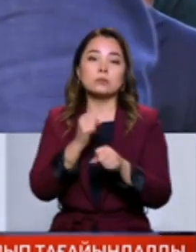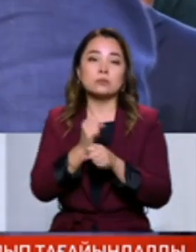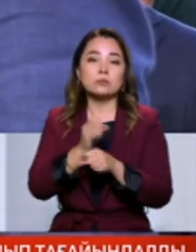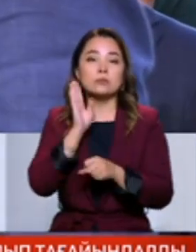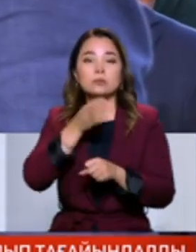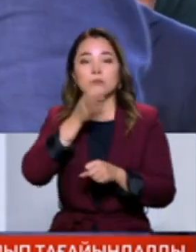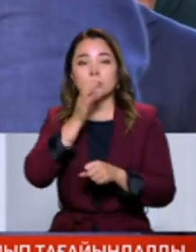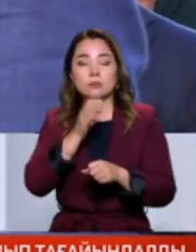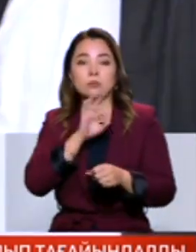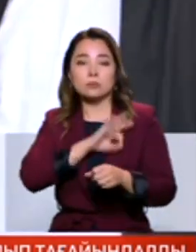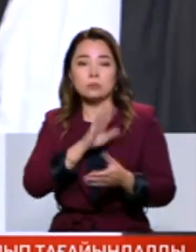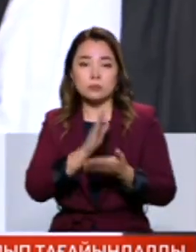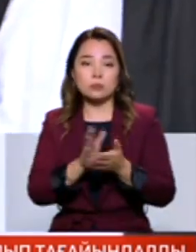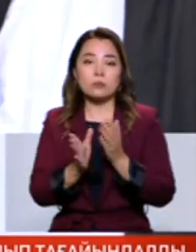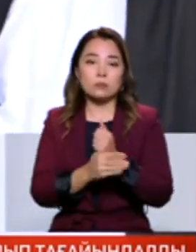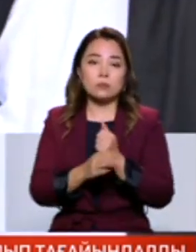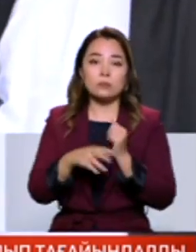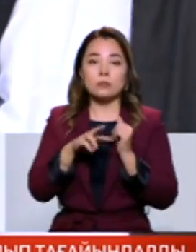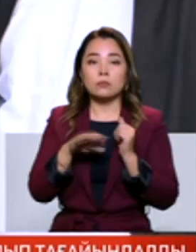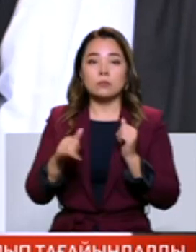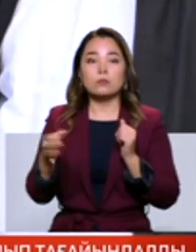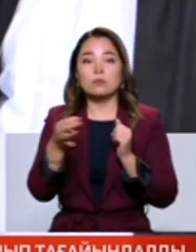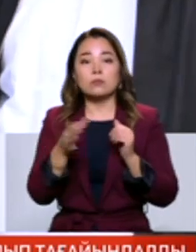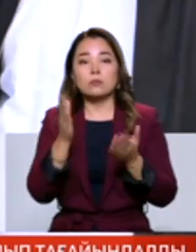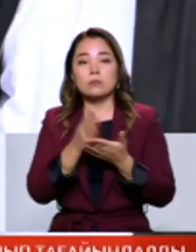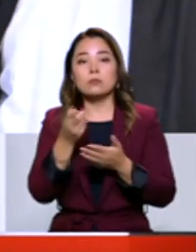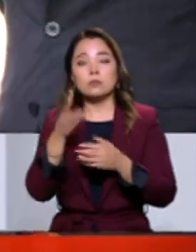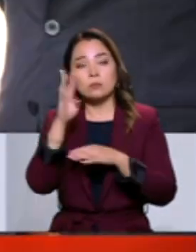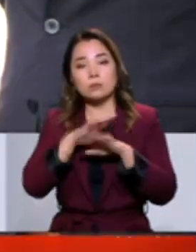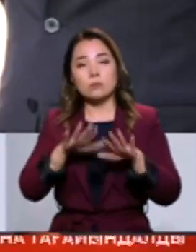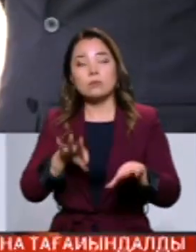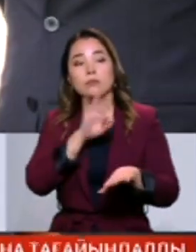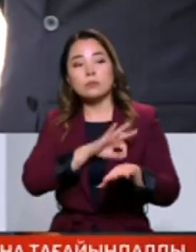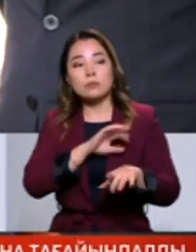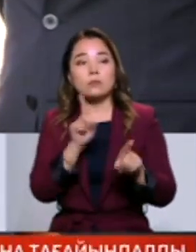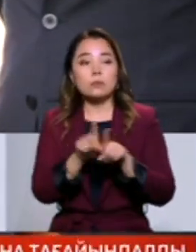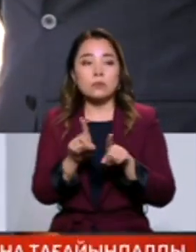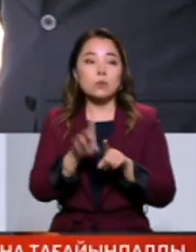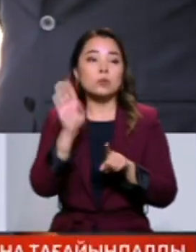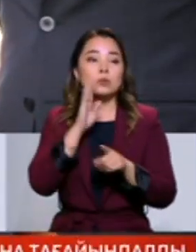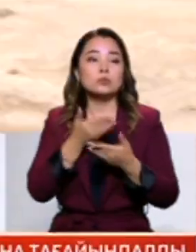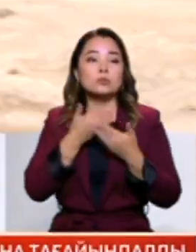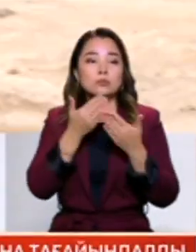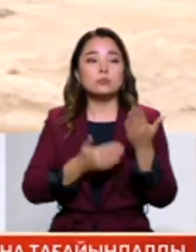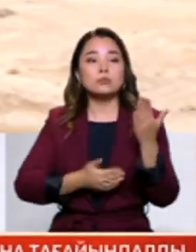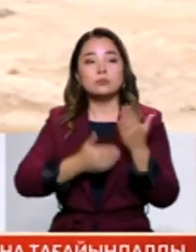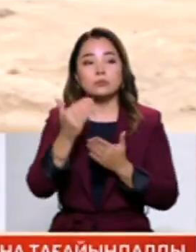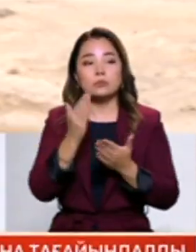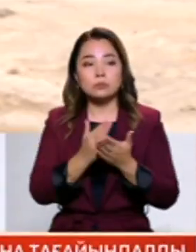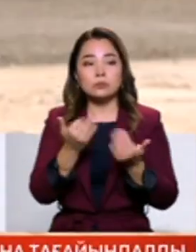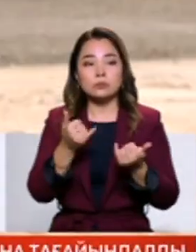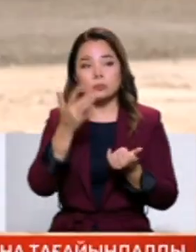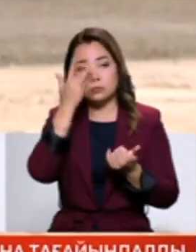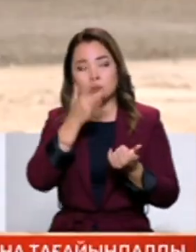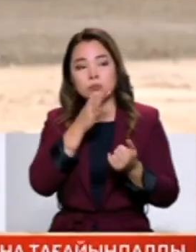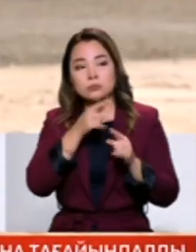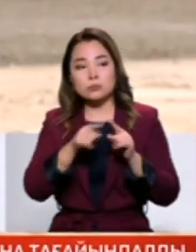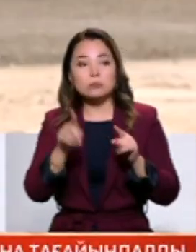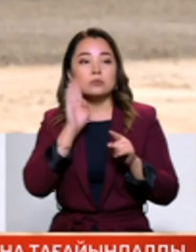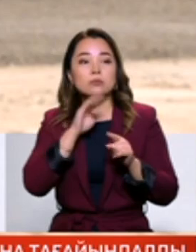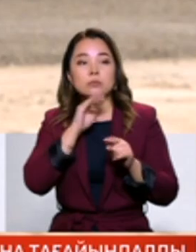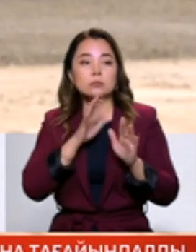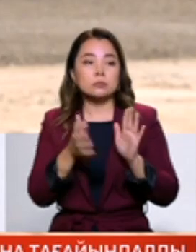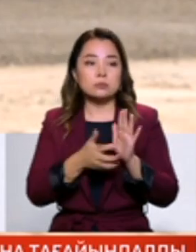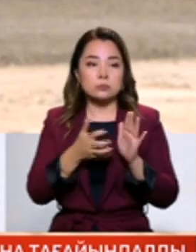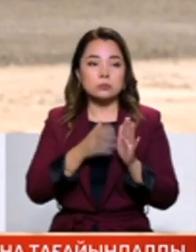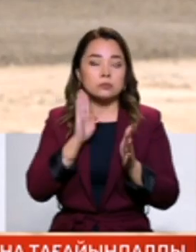суды тұтынып отыр. Оны Атырау мен Маңғыстаудың бірқатар елді мекені пайдаланғандықтан суға сұраныс жоғары. Жаз кезінде су жетіспейді. Біз су келген кезінде